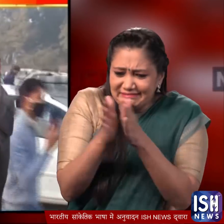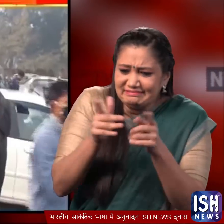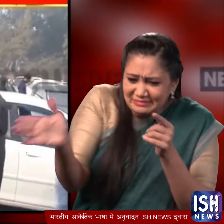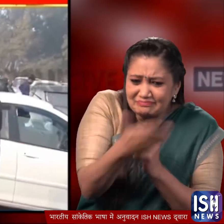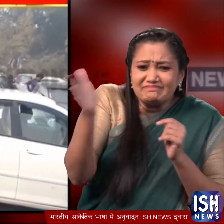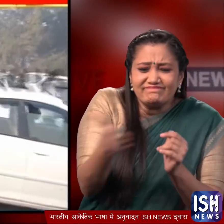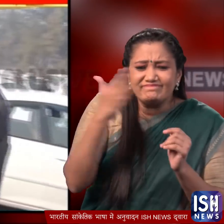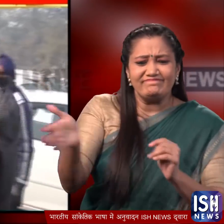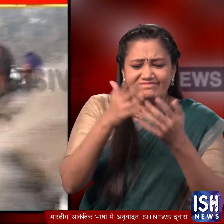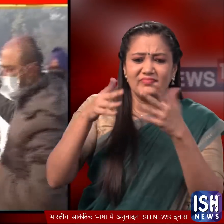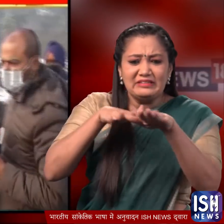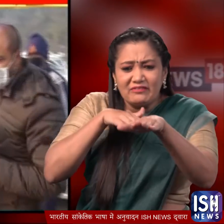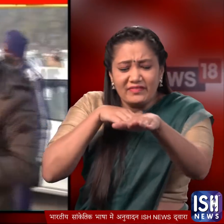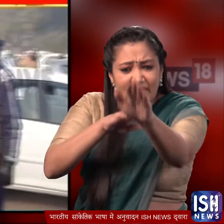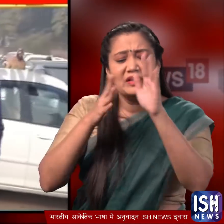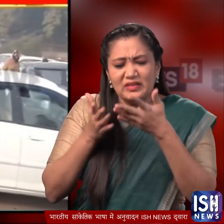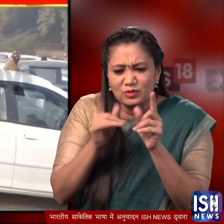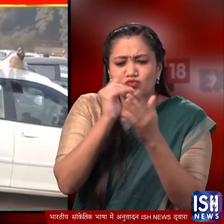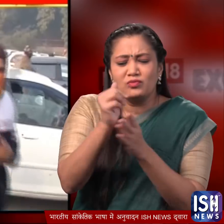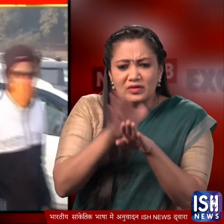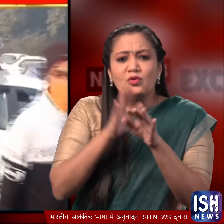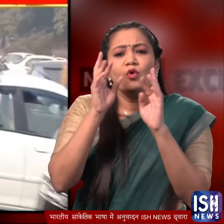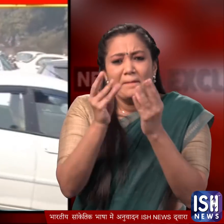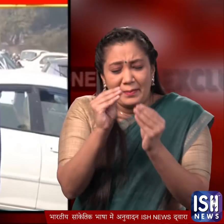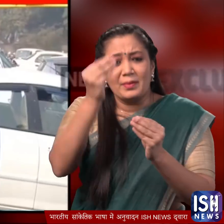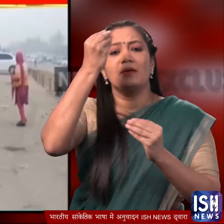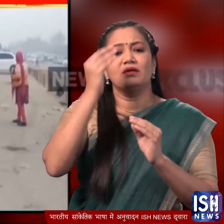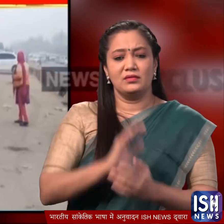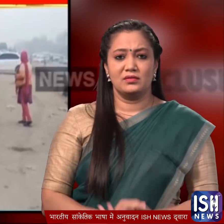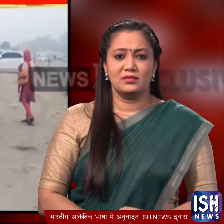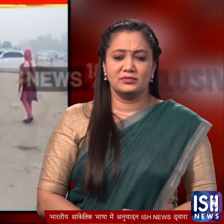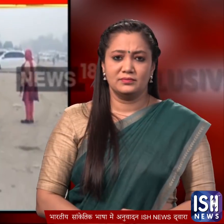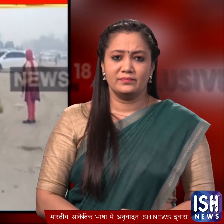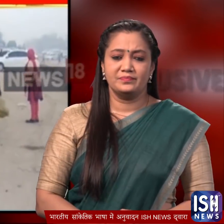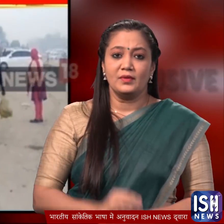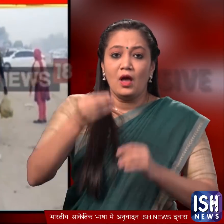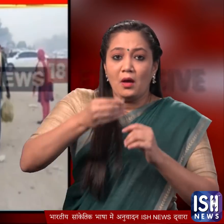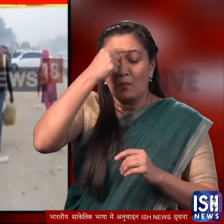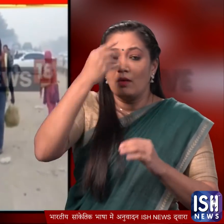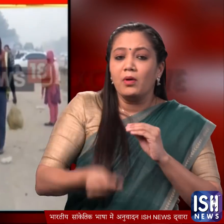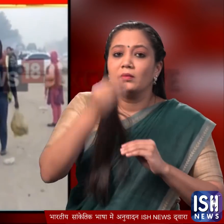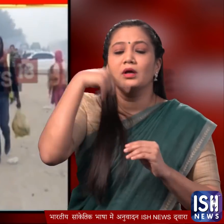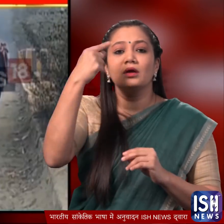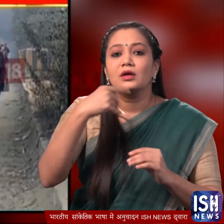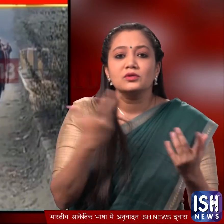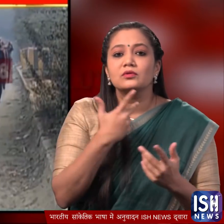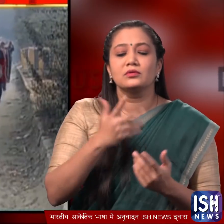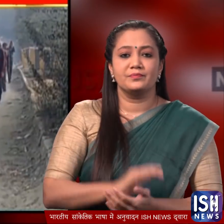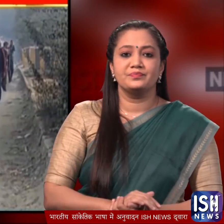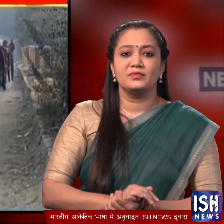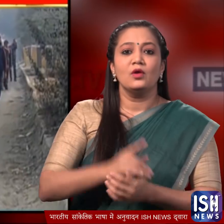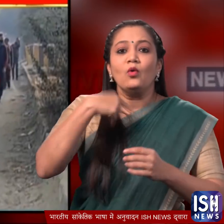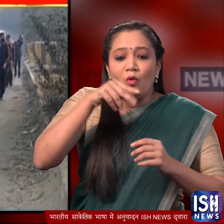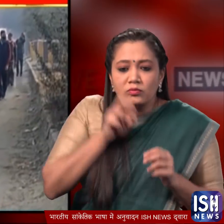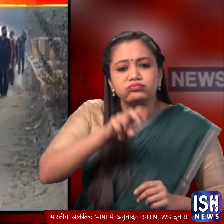को यहाँ से निकलवाया जाए, ट्रैफिक जाम की जो स्थिति बनी हुई है उसे बेहतर किया जाए। सबसे ज्यादा परेशानी उन लोगों को उठानी पड़ रही